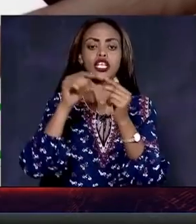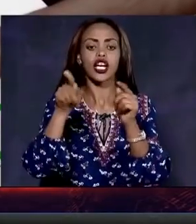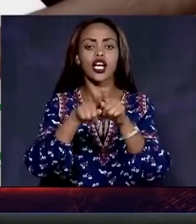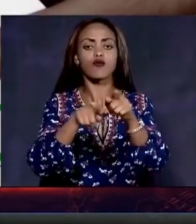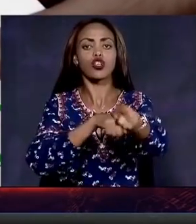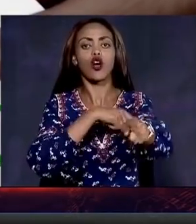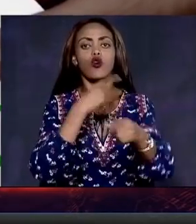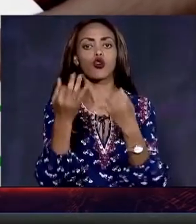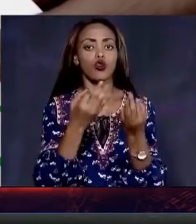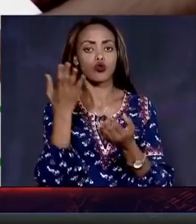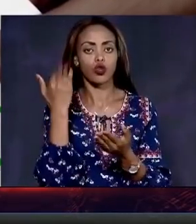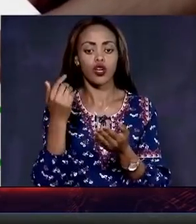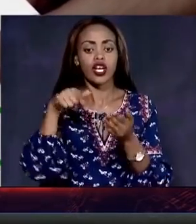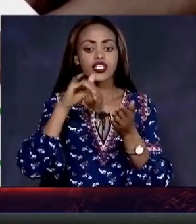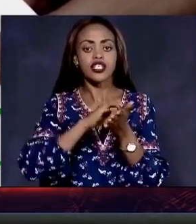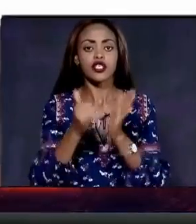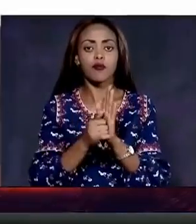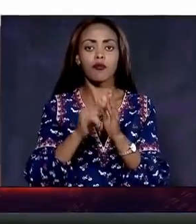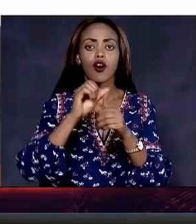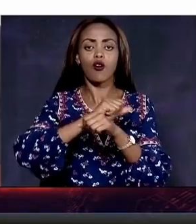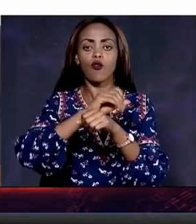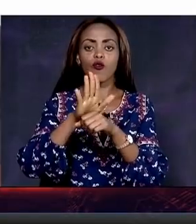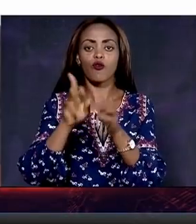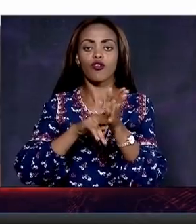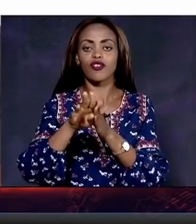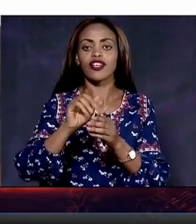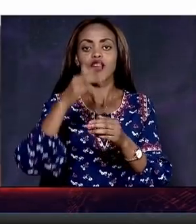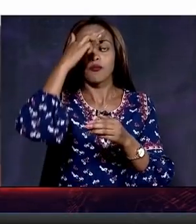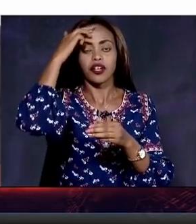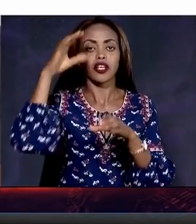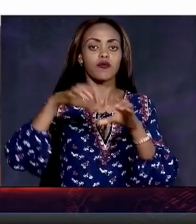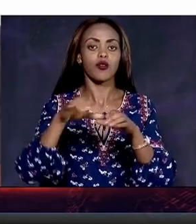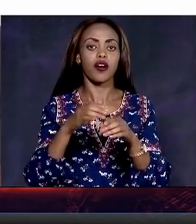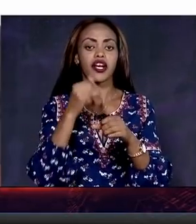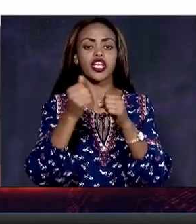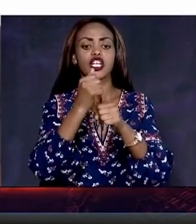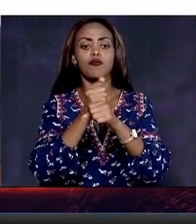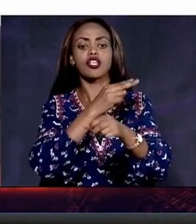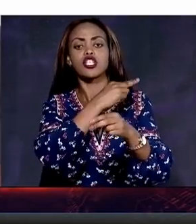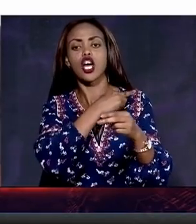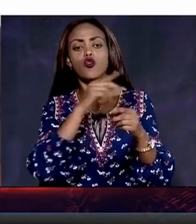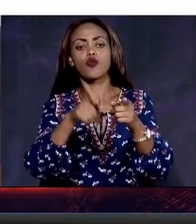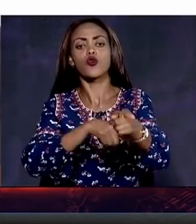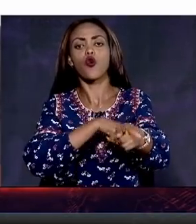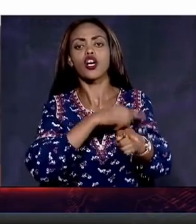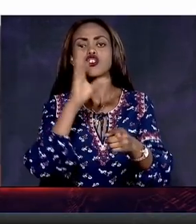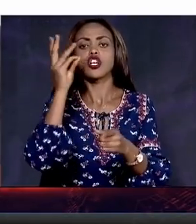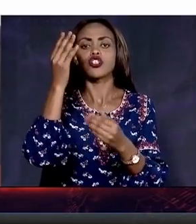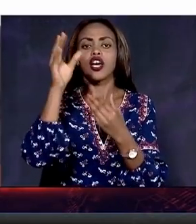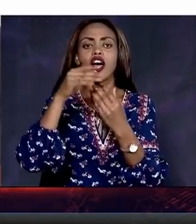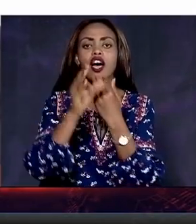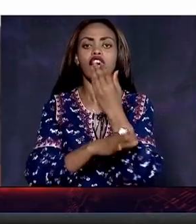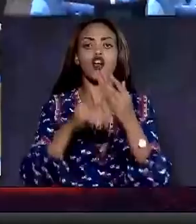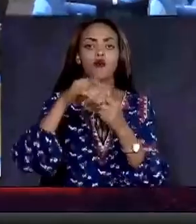نوحو گلی چونیروم حزر ما ویروس کورونا مخنیات بمگوار ادم سلطانو نمن نوحن شادشای حاگراو مرزا